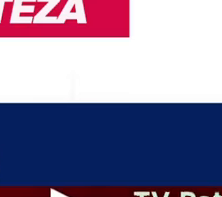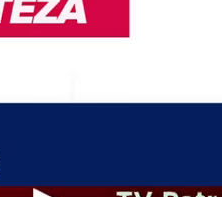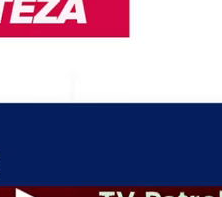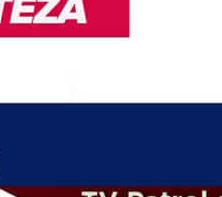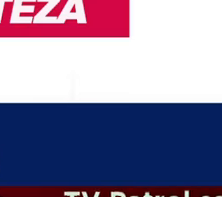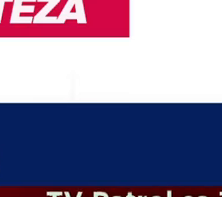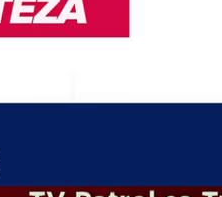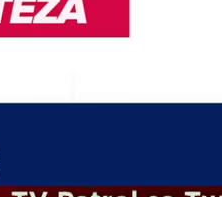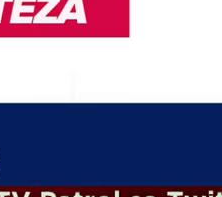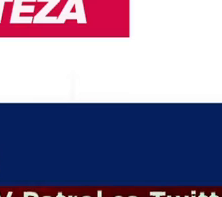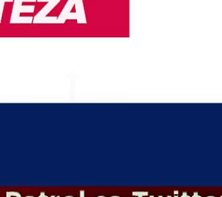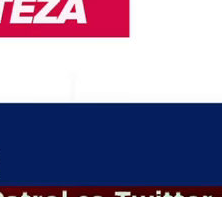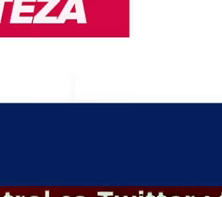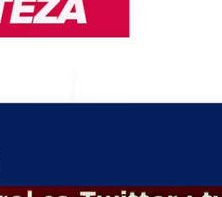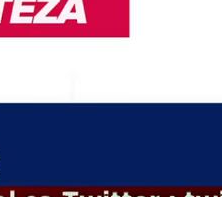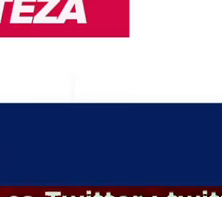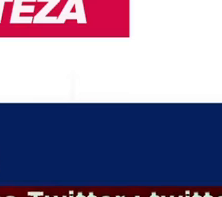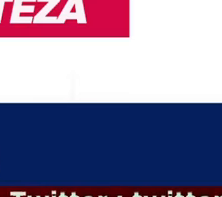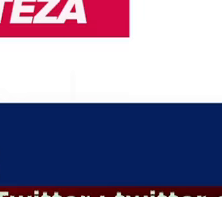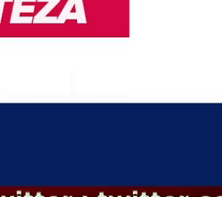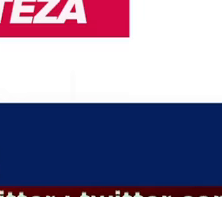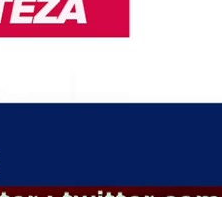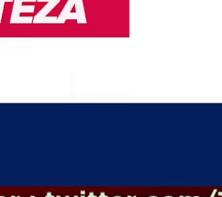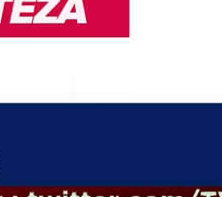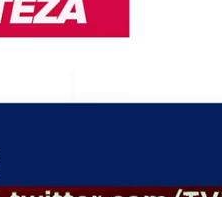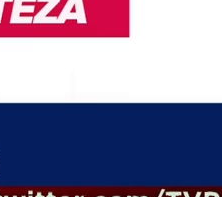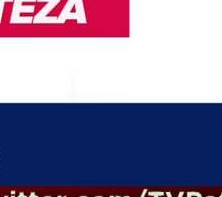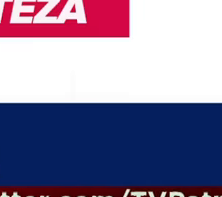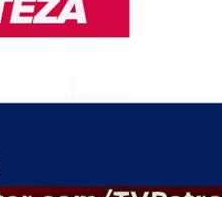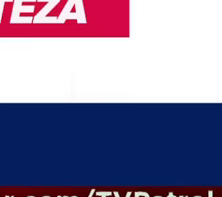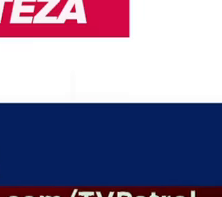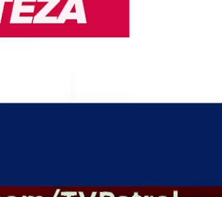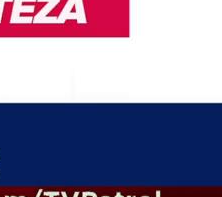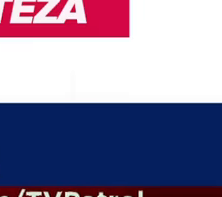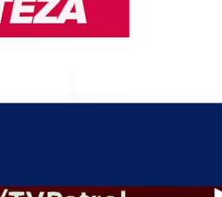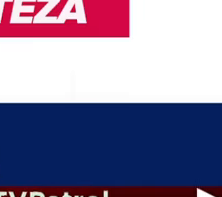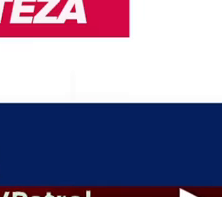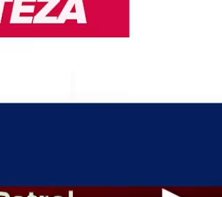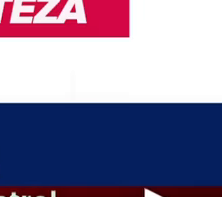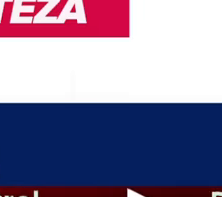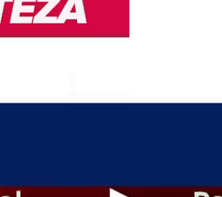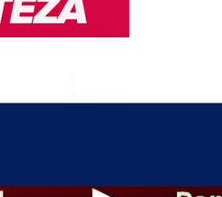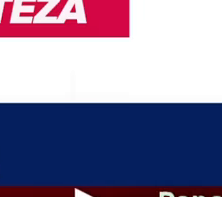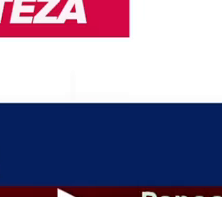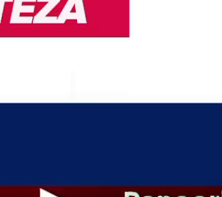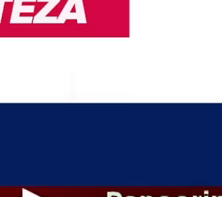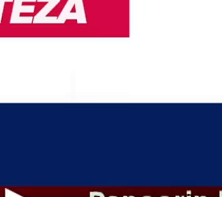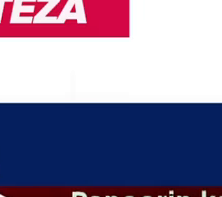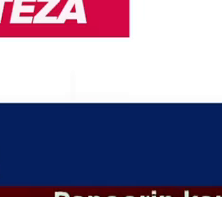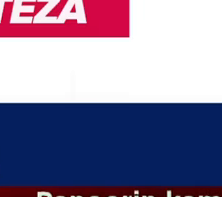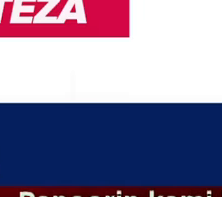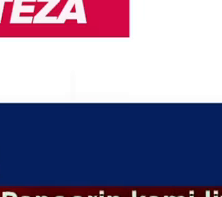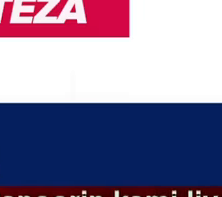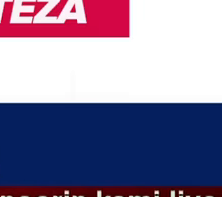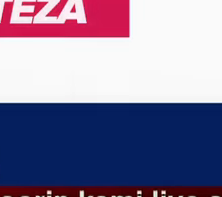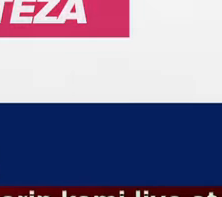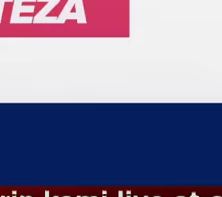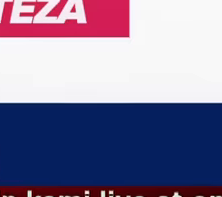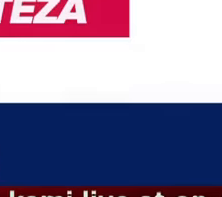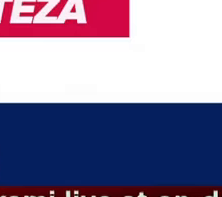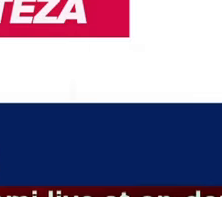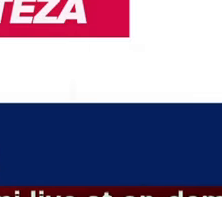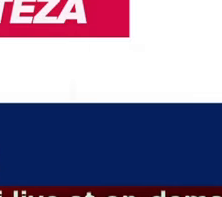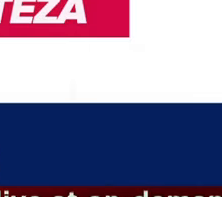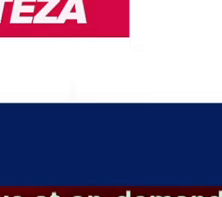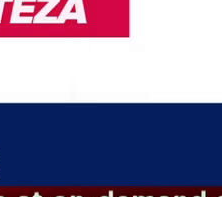sa lugar at kinakailangan mag-renew ng license to operate sa DOH dahil sa diagnostic services nito. Ayon pa kay